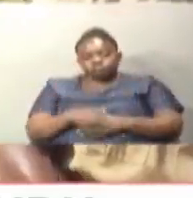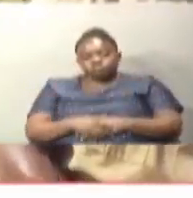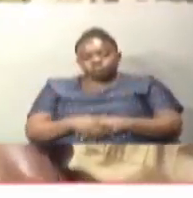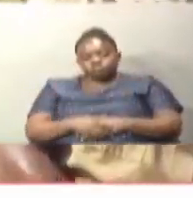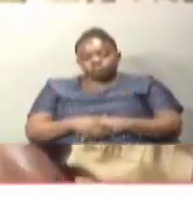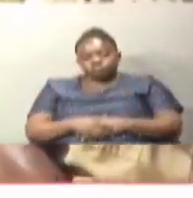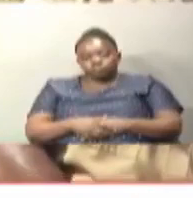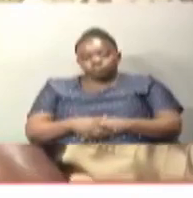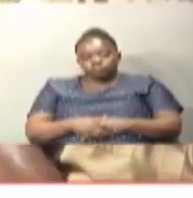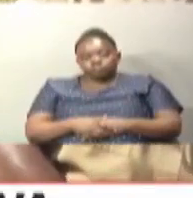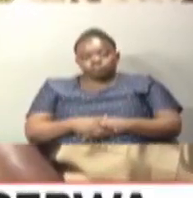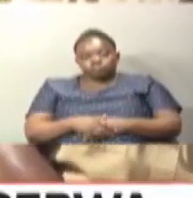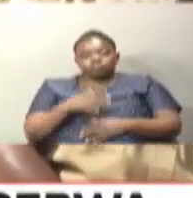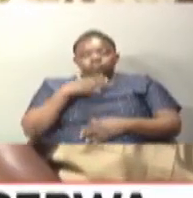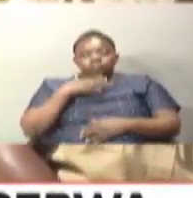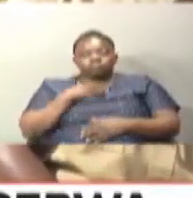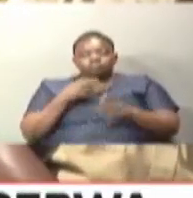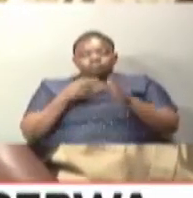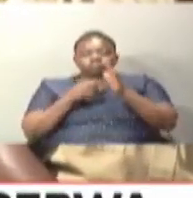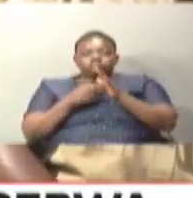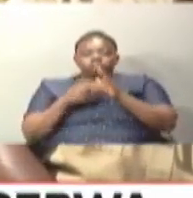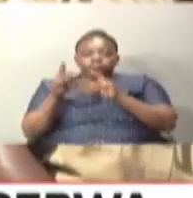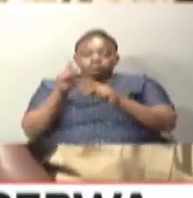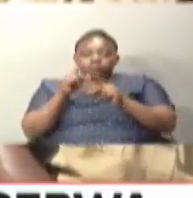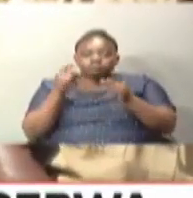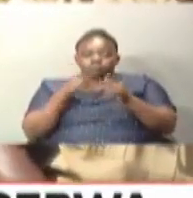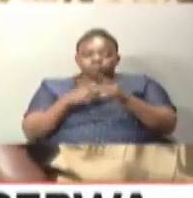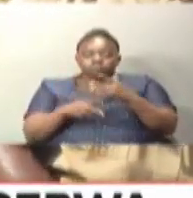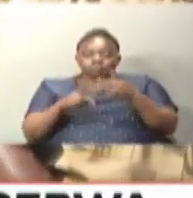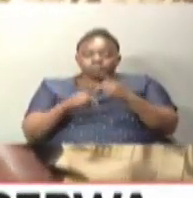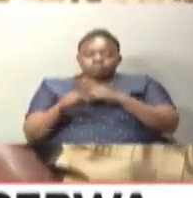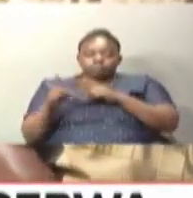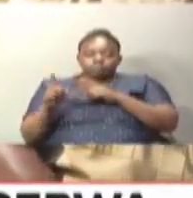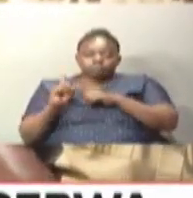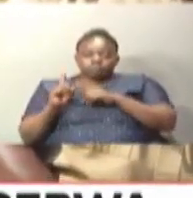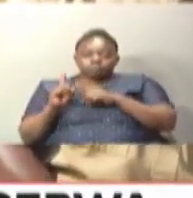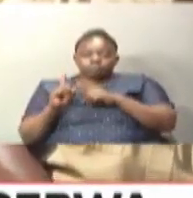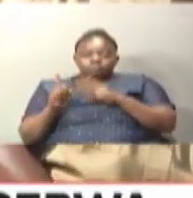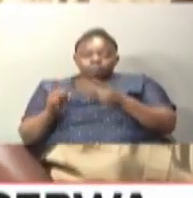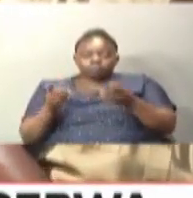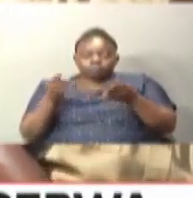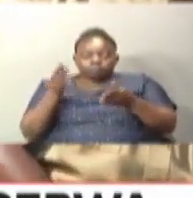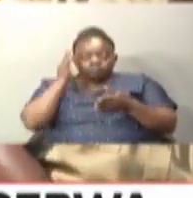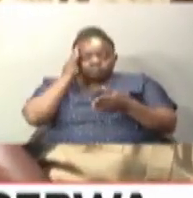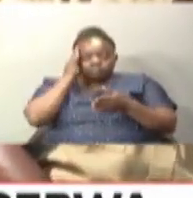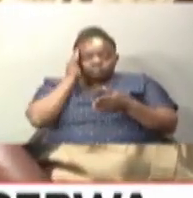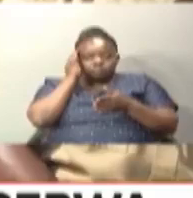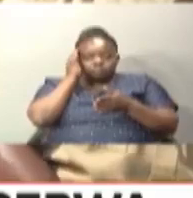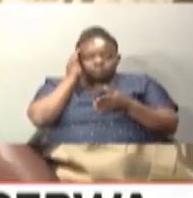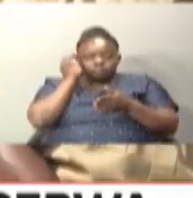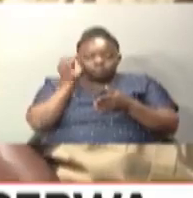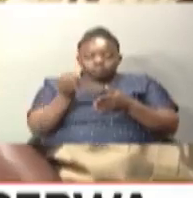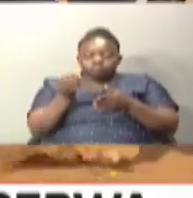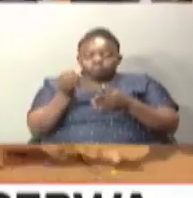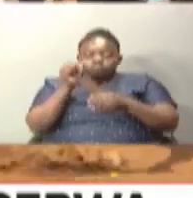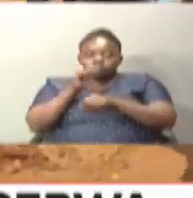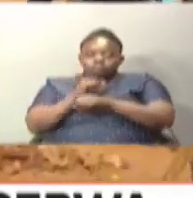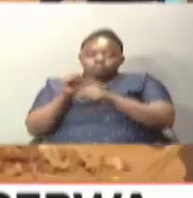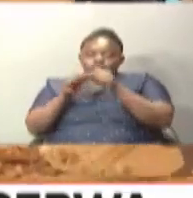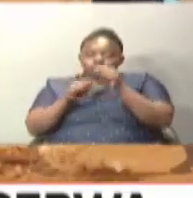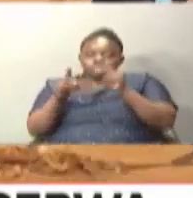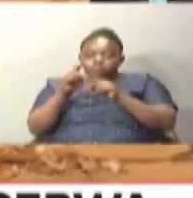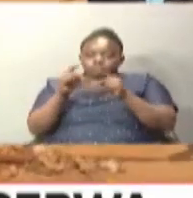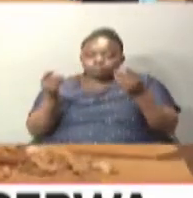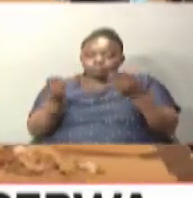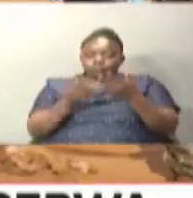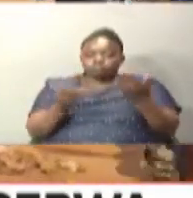Twagadde okulaga abantu kigana ab'okwerinda ab'ebyokwerinda abaliwo bakwatagana n'abantu. Obwedda buli